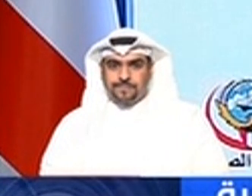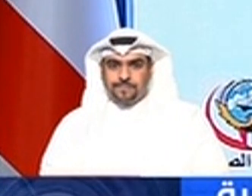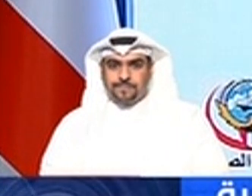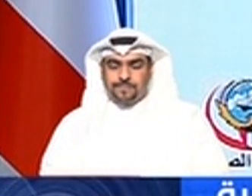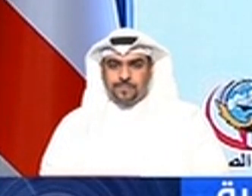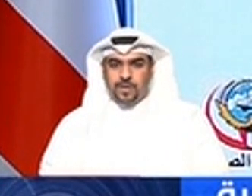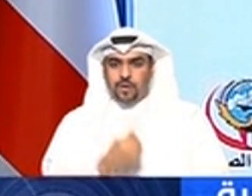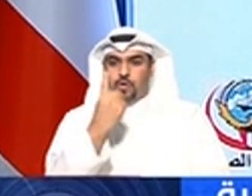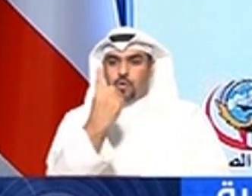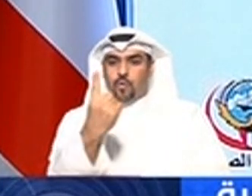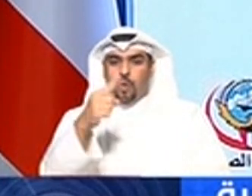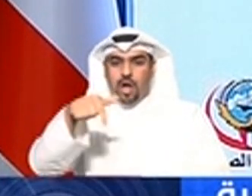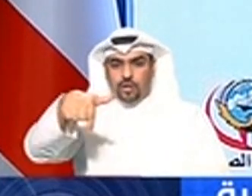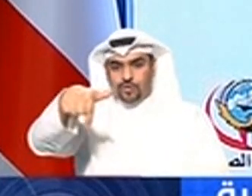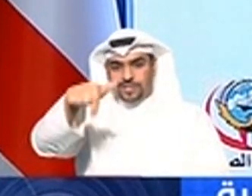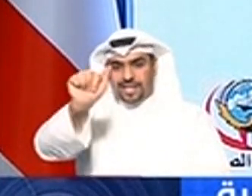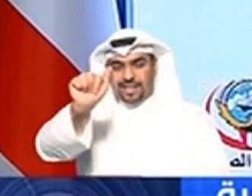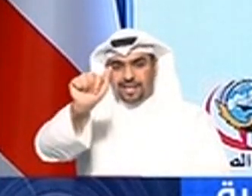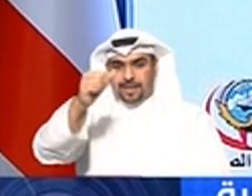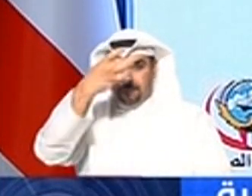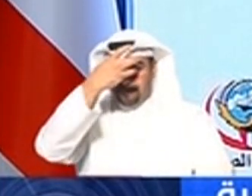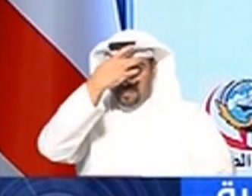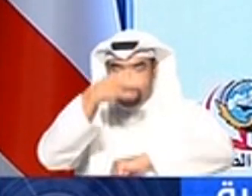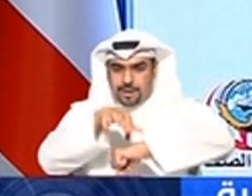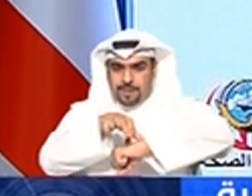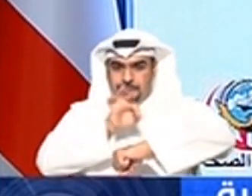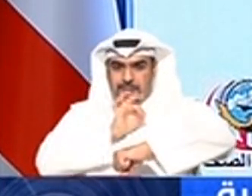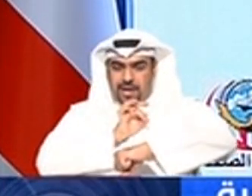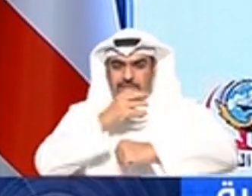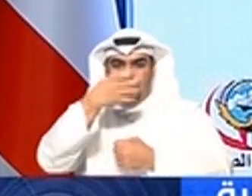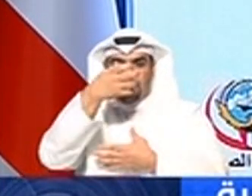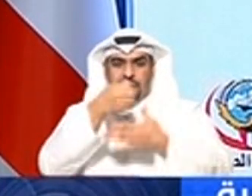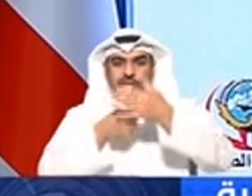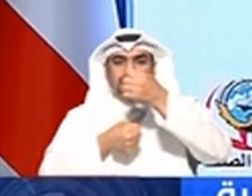و61 حالة في منطقة جليب الشيوخ